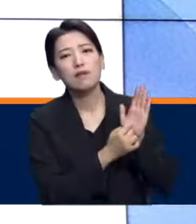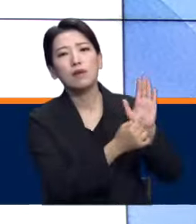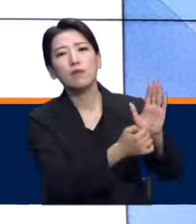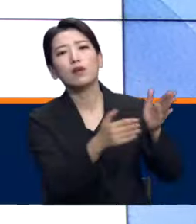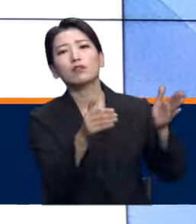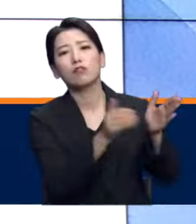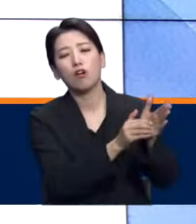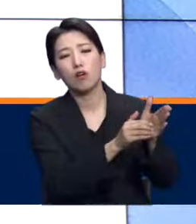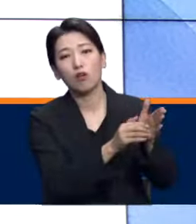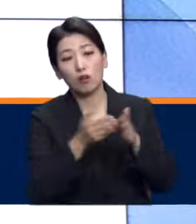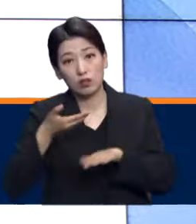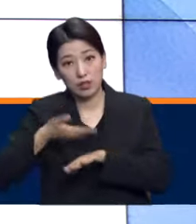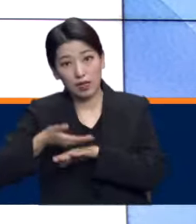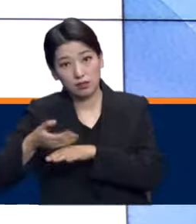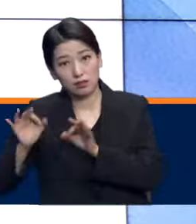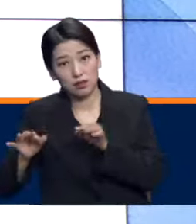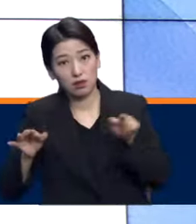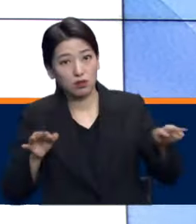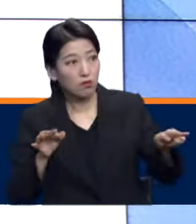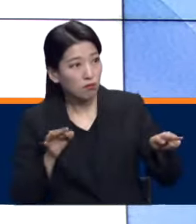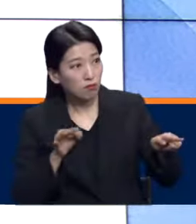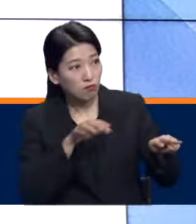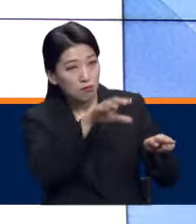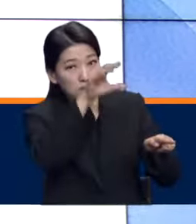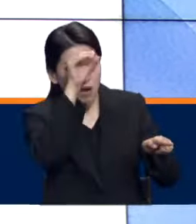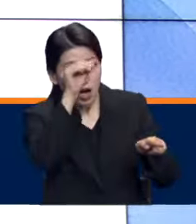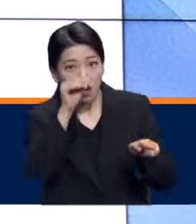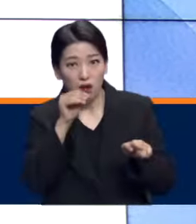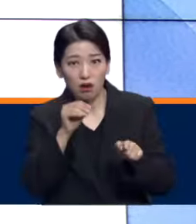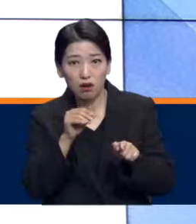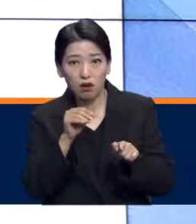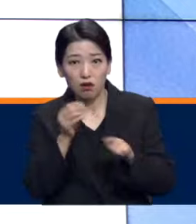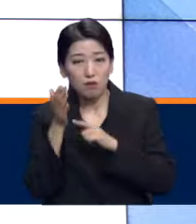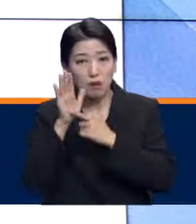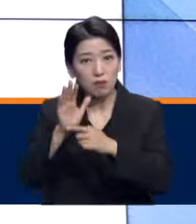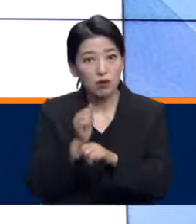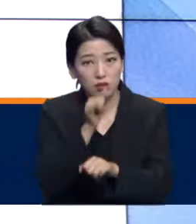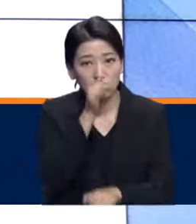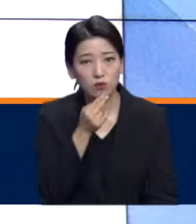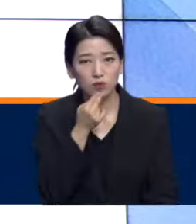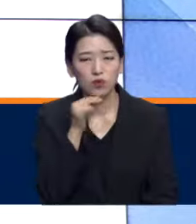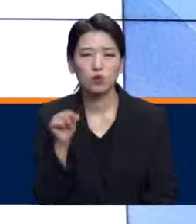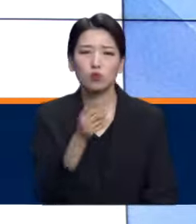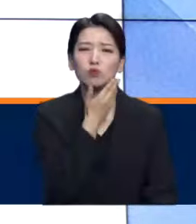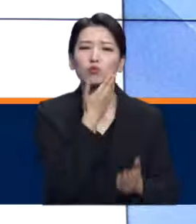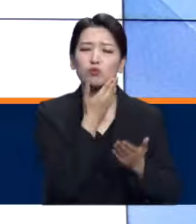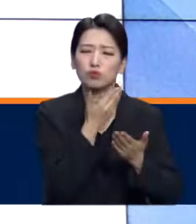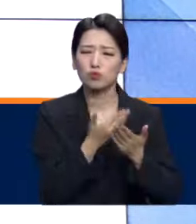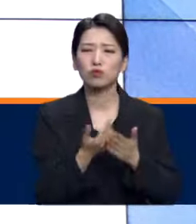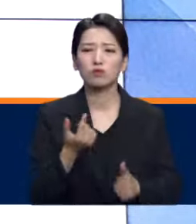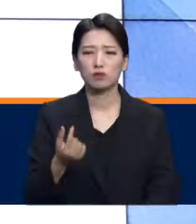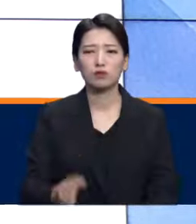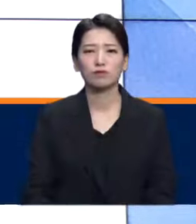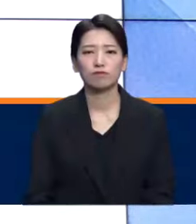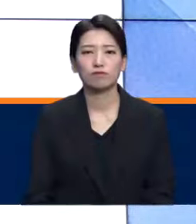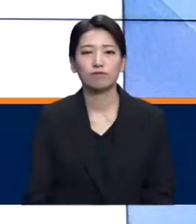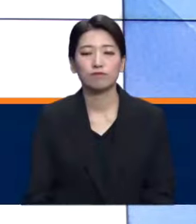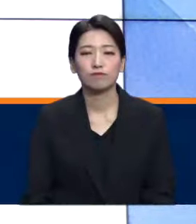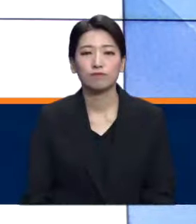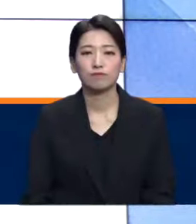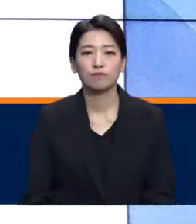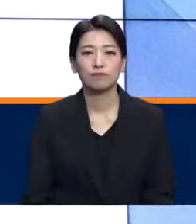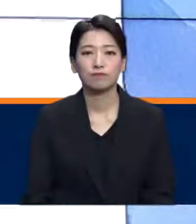다른 은행들도 따라갈 것인가 안 따라갈 것인가 분위기가 좀 중요하겠죠. 그 부분이 좀 주목이 되네요. 다음